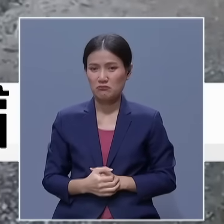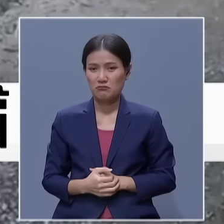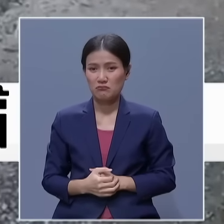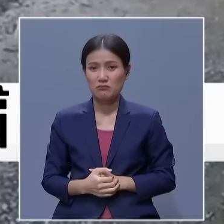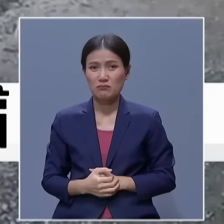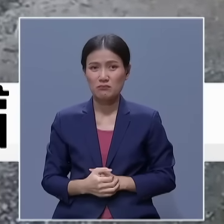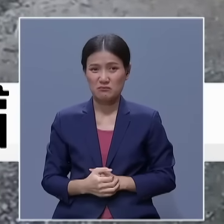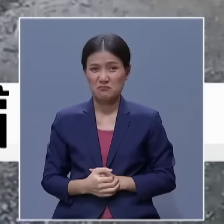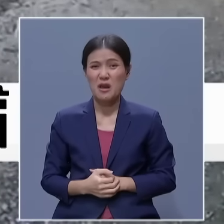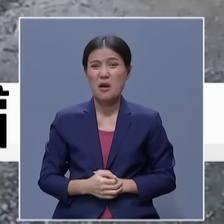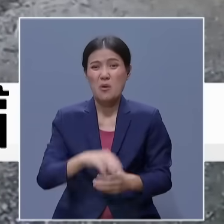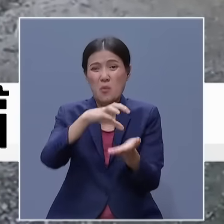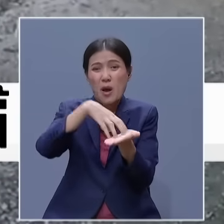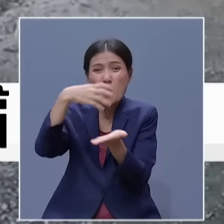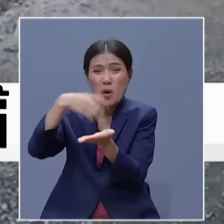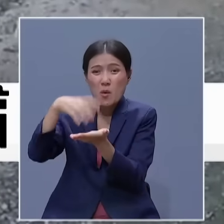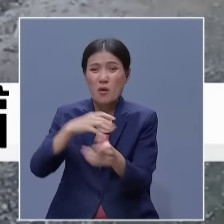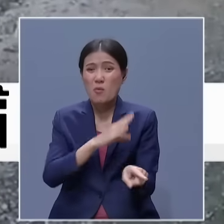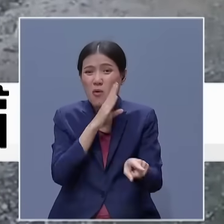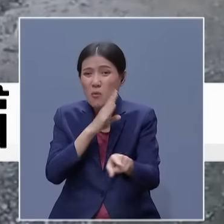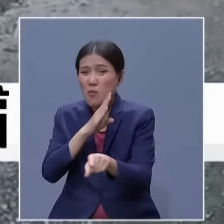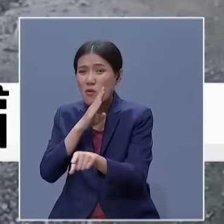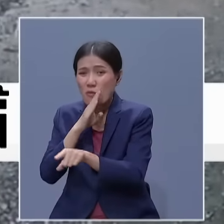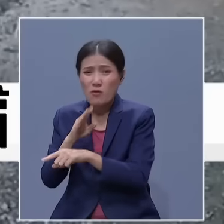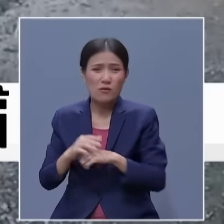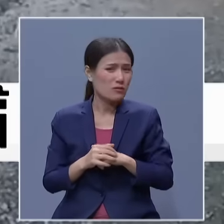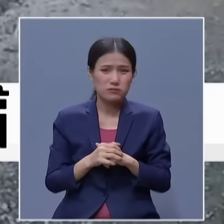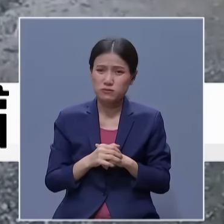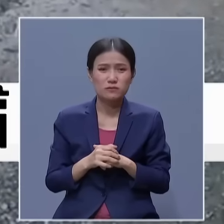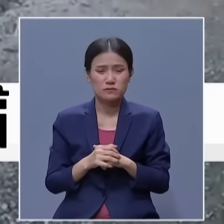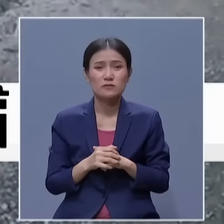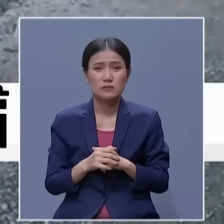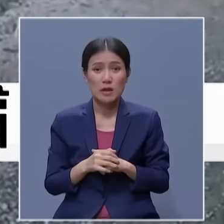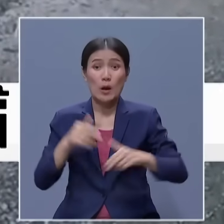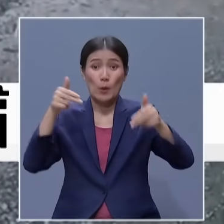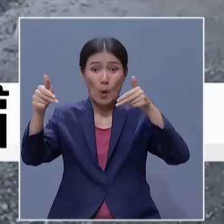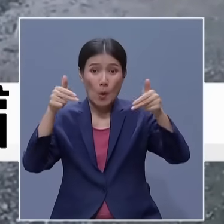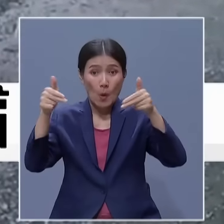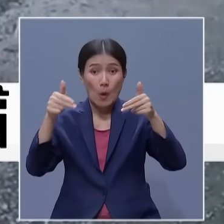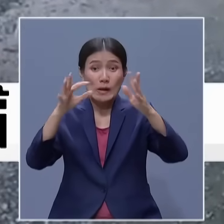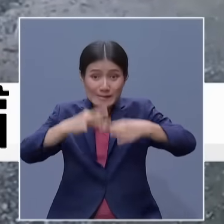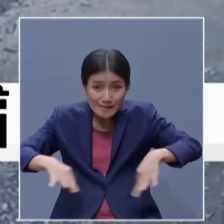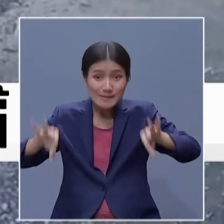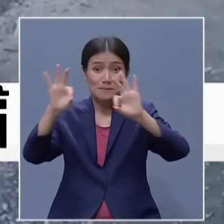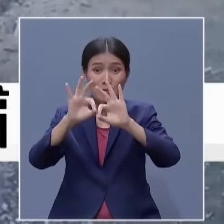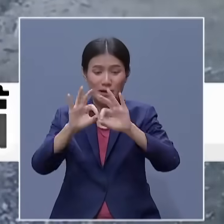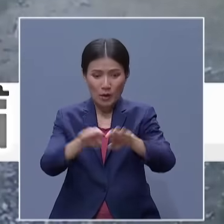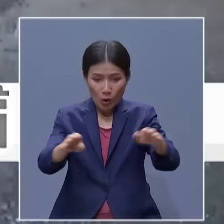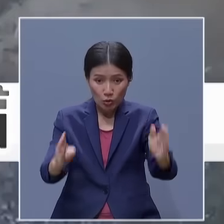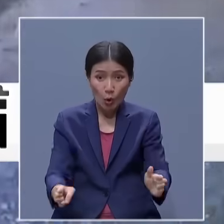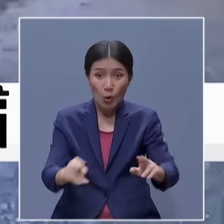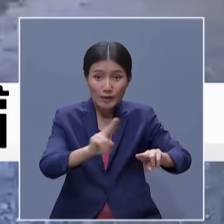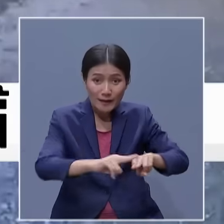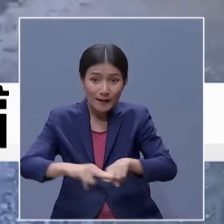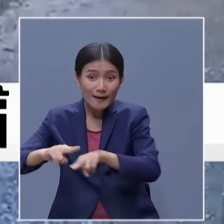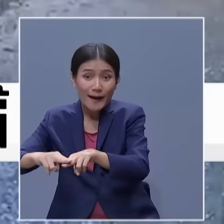ตำรวจนี่โกหกทั้งนั้น เมื่อวานนี้เนี่ยที่พี่อาร์มบอกไปเมื่อสักครู่นะคะว่ากล้องตัวสำคัญที่มันจะเห็นเหตุการณ์ทั้